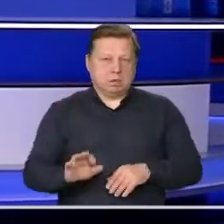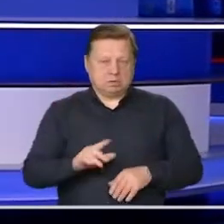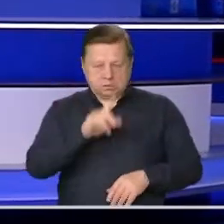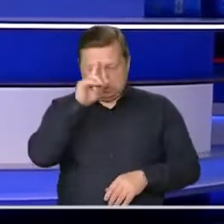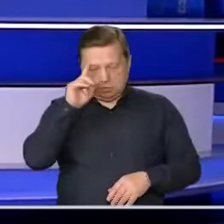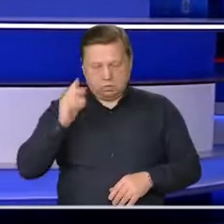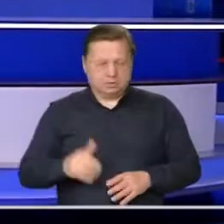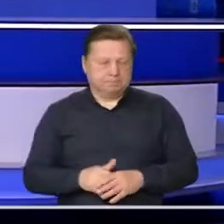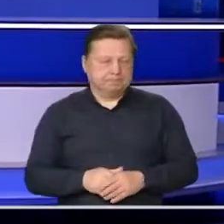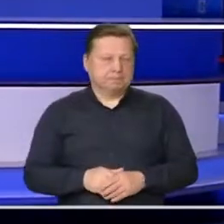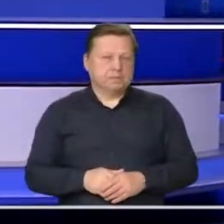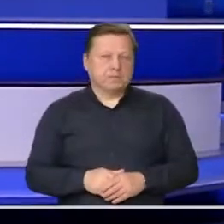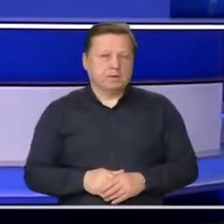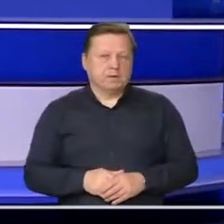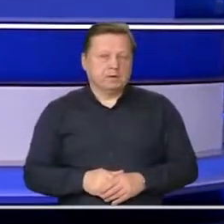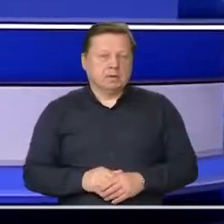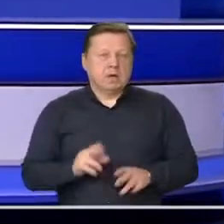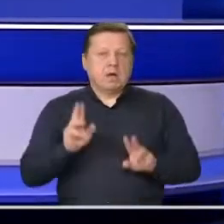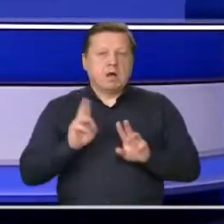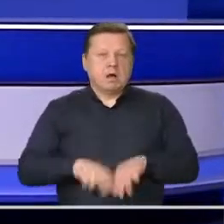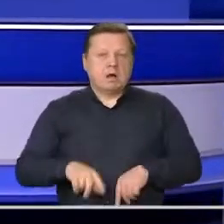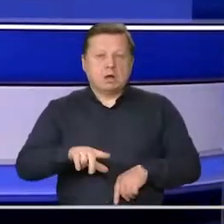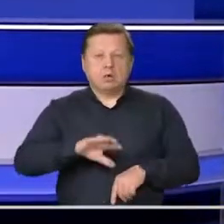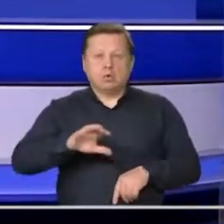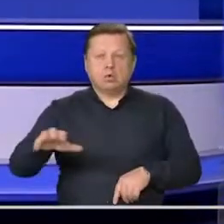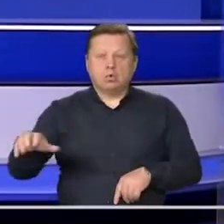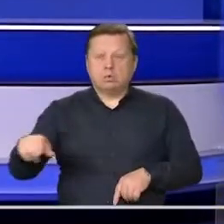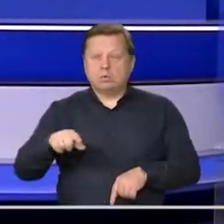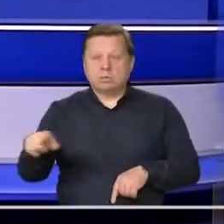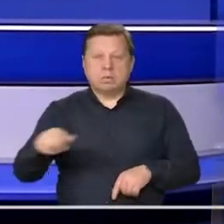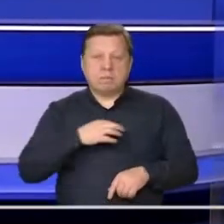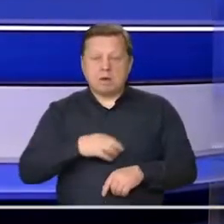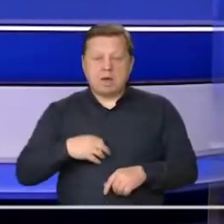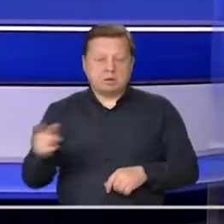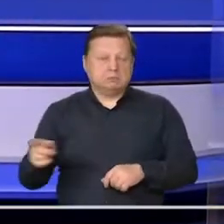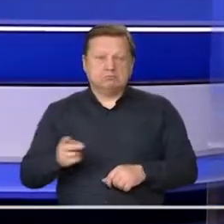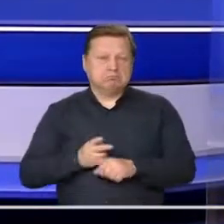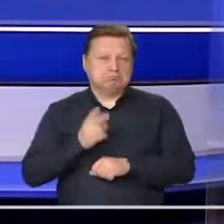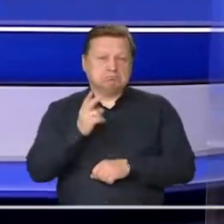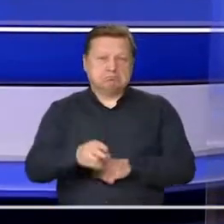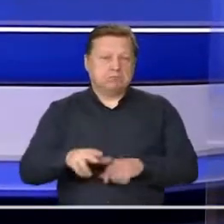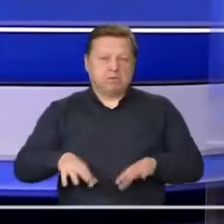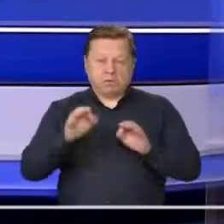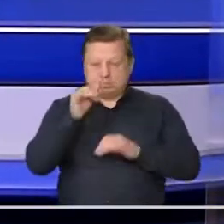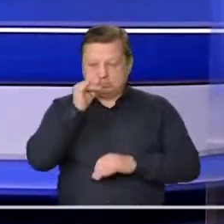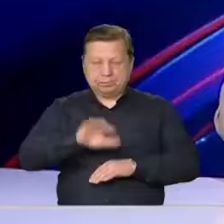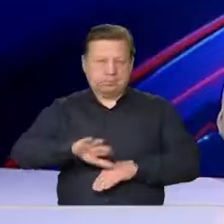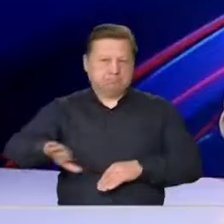Według tego sondażu pozostałe ugrupowania nie przekroczyłyby progu wyborczego.